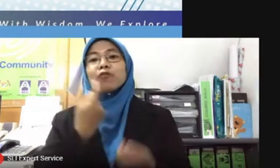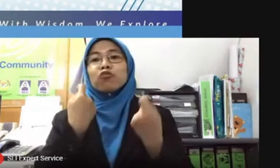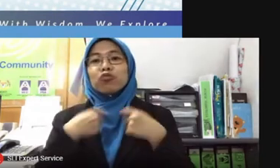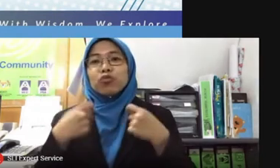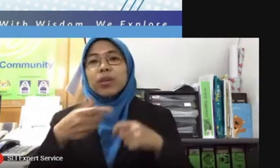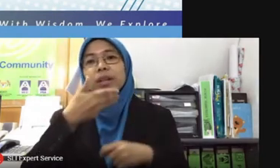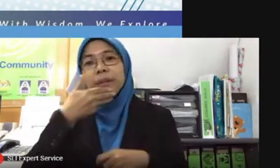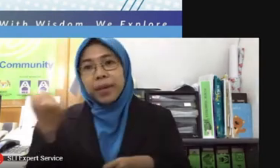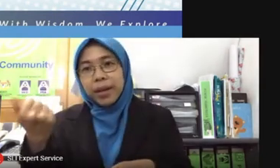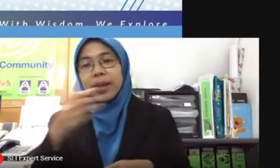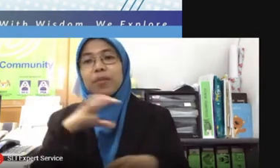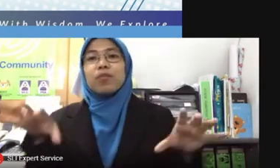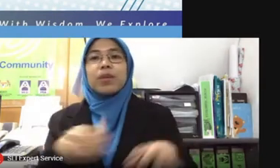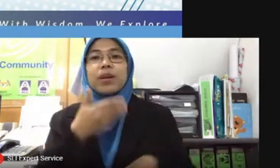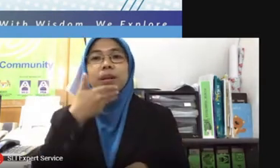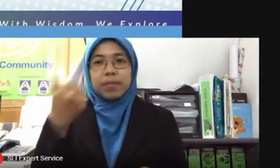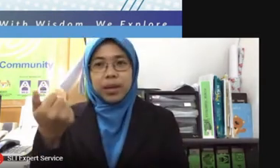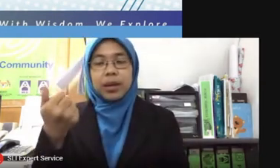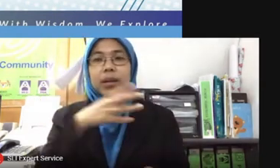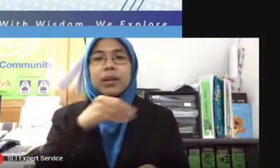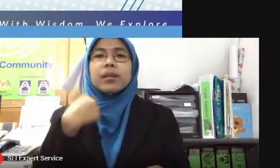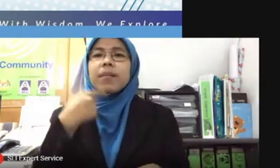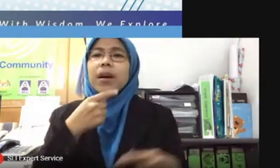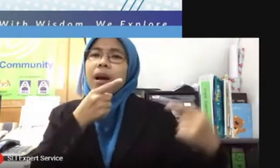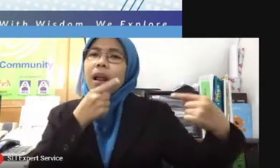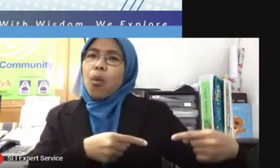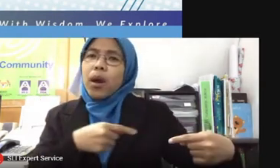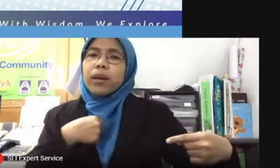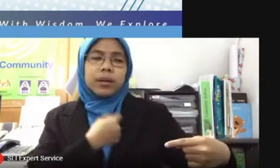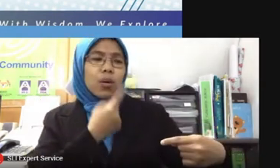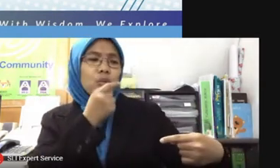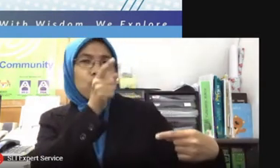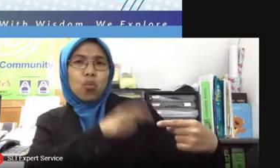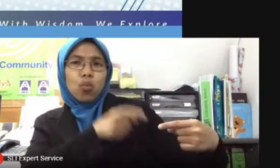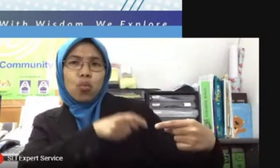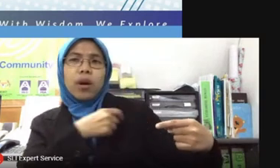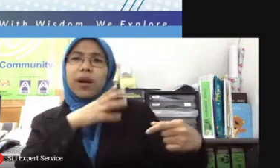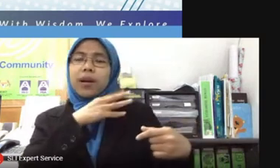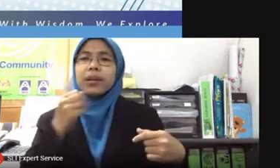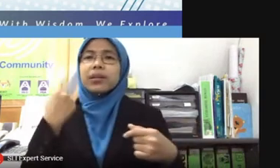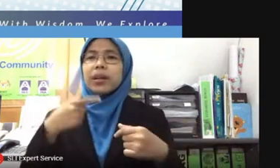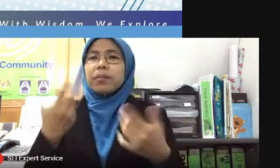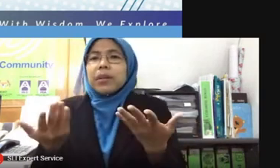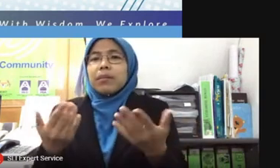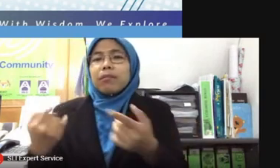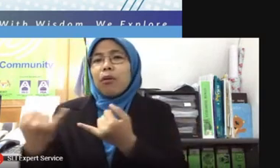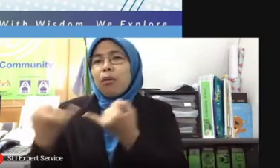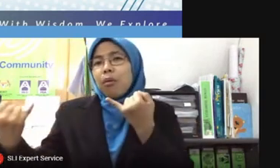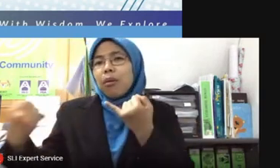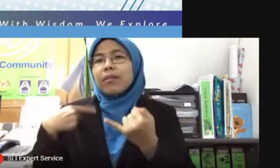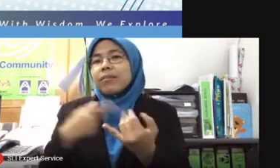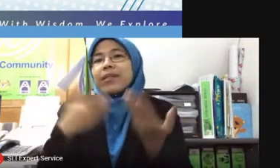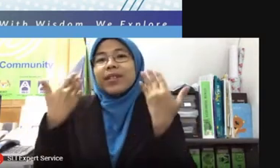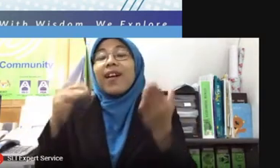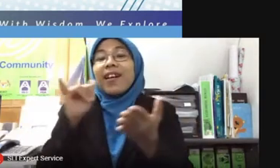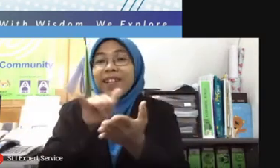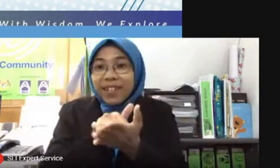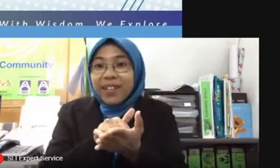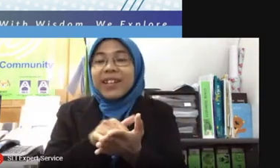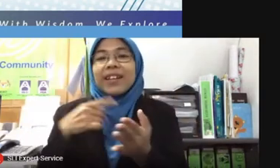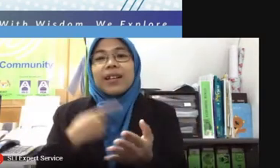kita nak buat yang terbaik kan. Jadi kita tak tahu siapa lawan kita, kita tak tahu siapa kita punya opponent kita kan. Jadi itu gemuruh tu memang